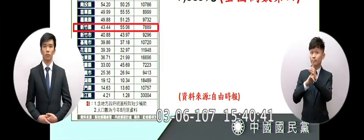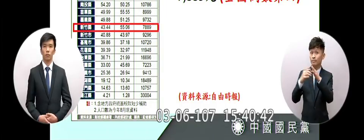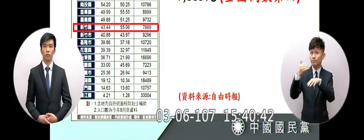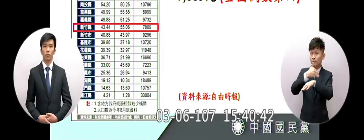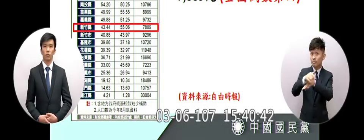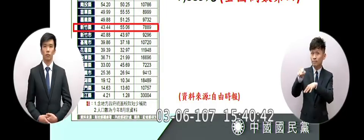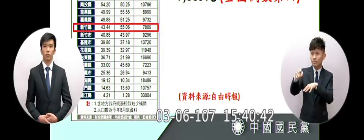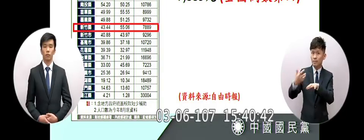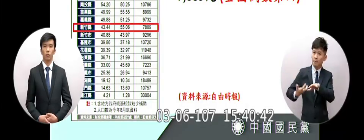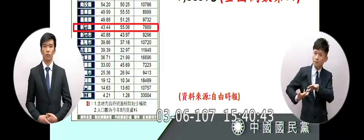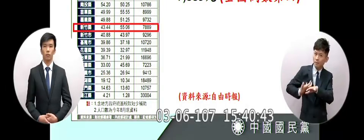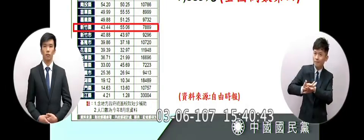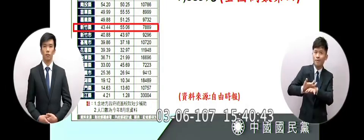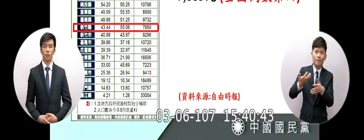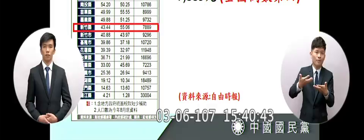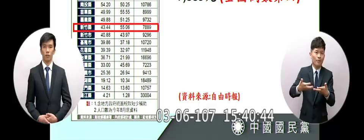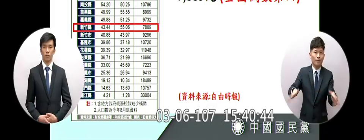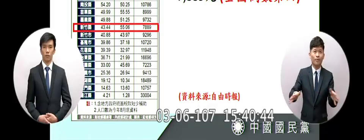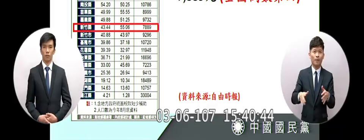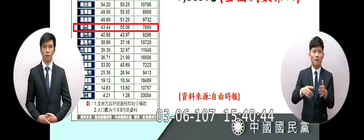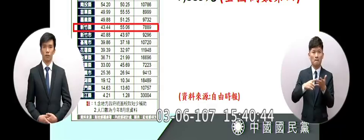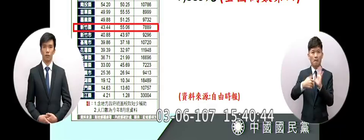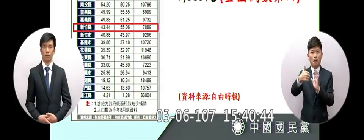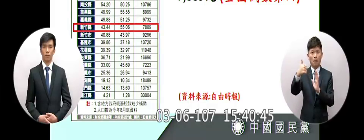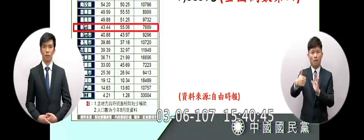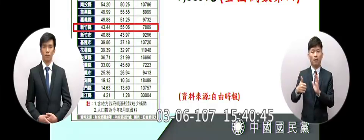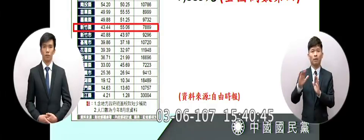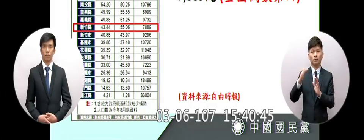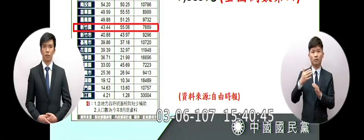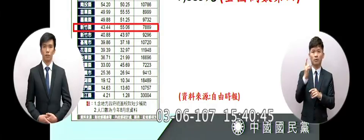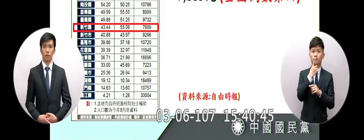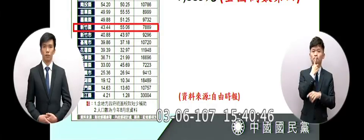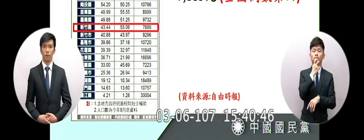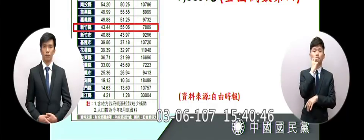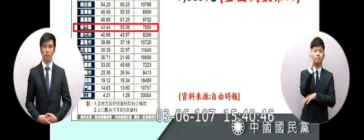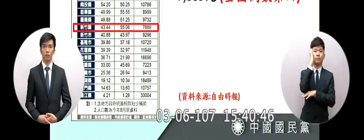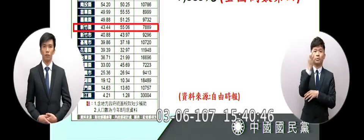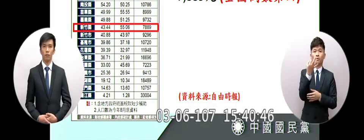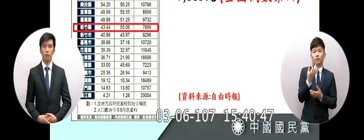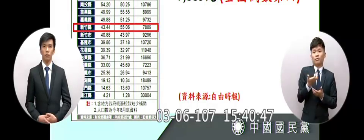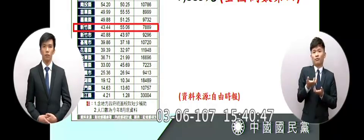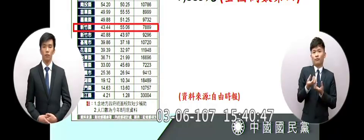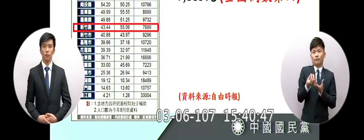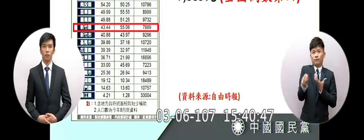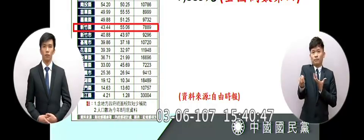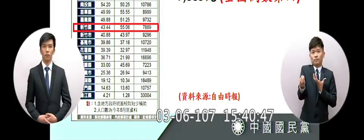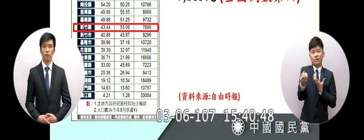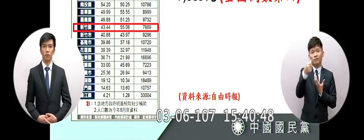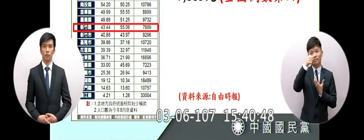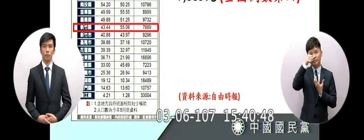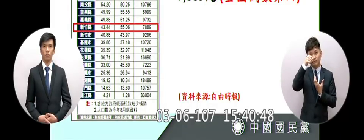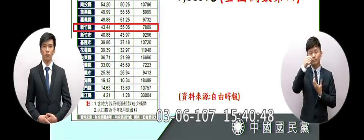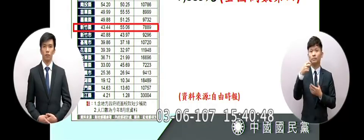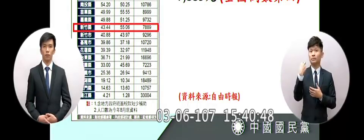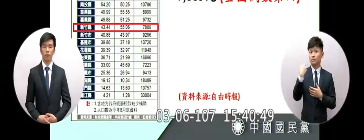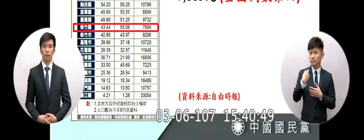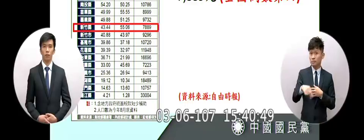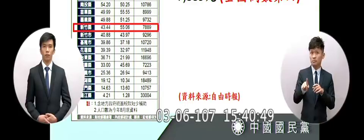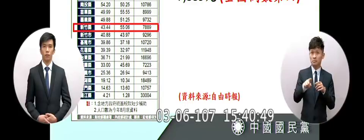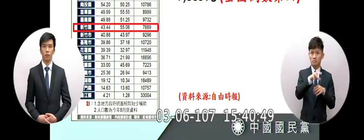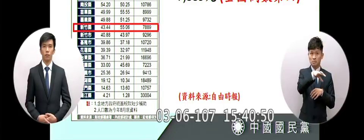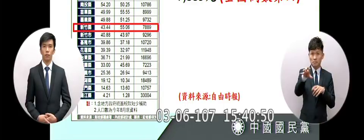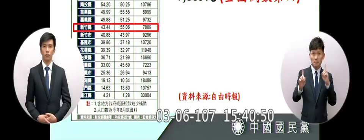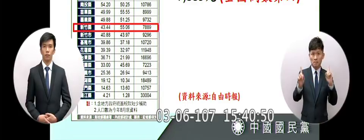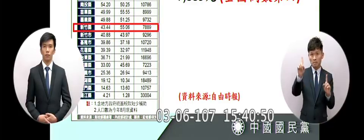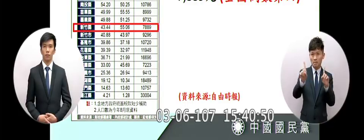贡献度是这么的高，但是得到的回馈，中央的回馈其实是相对的低，而且差距是蛮